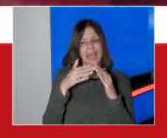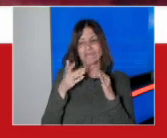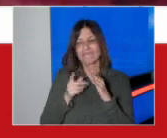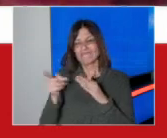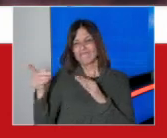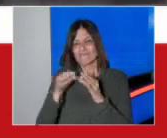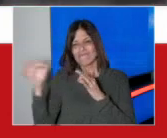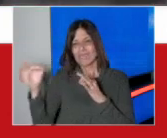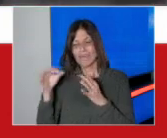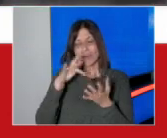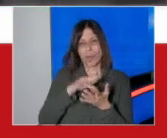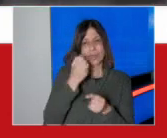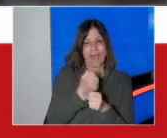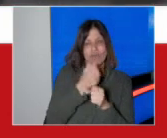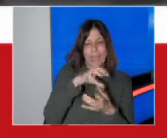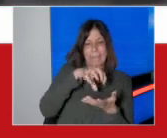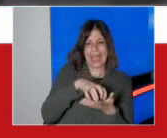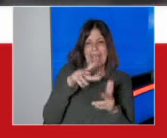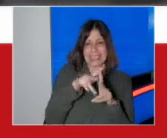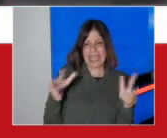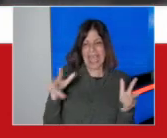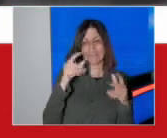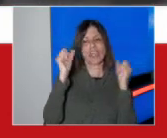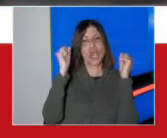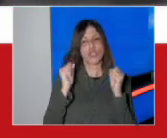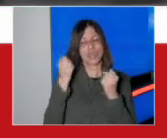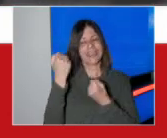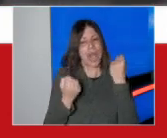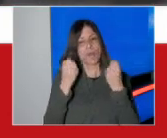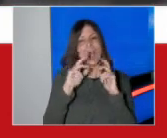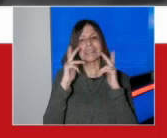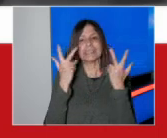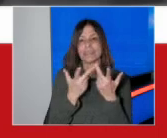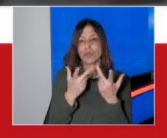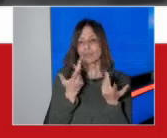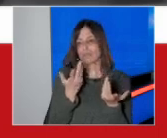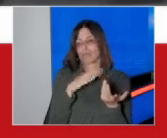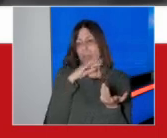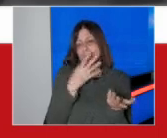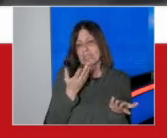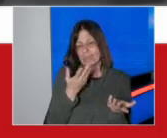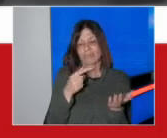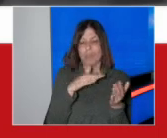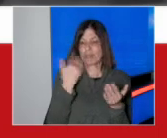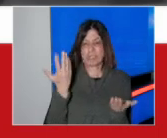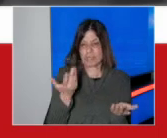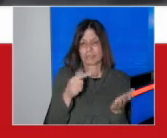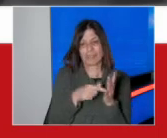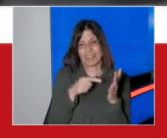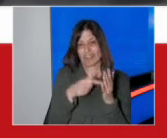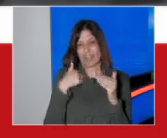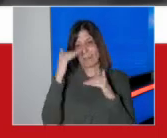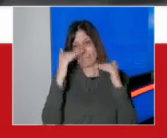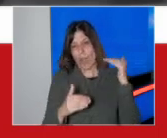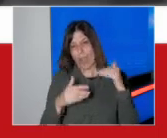העבודה הם במרכז הארץ, והתשתיות של התחבורה הציבורית לא מספקות. ולכן עצם זה שאני מוריד